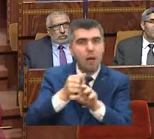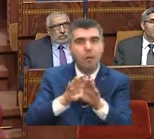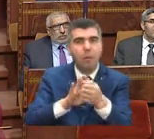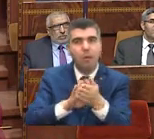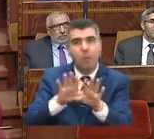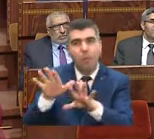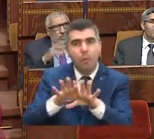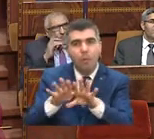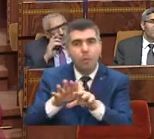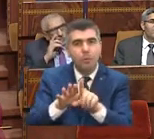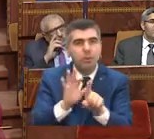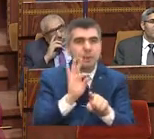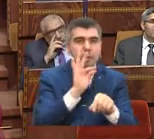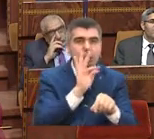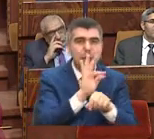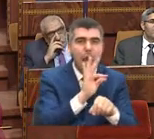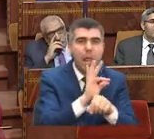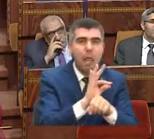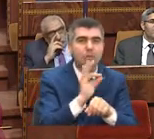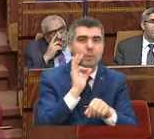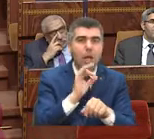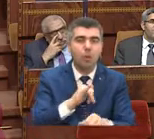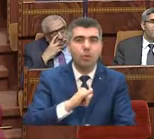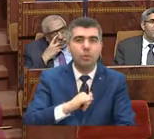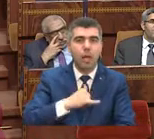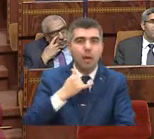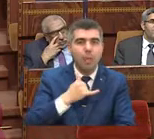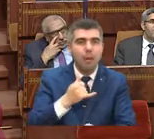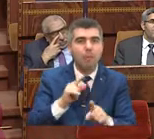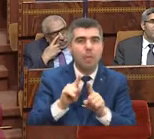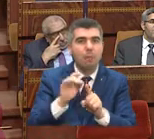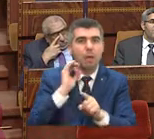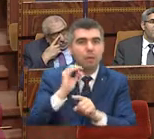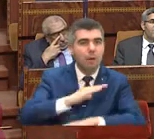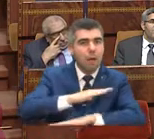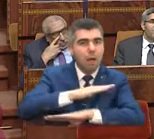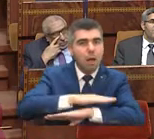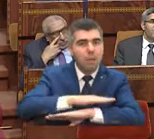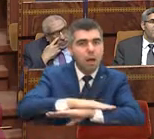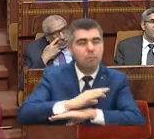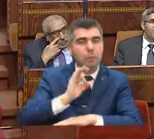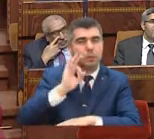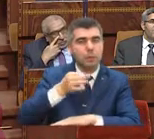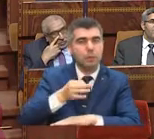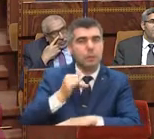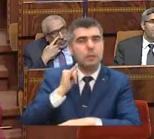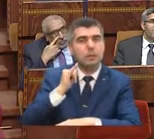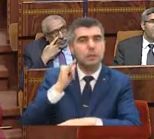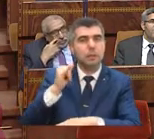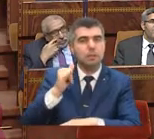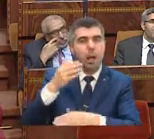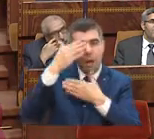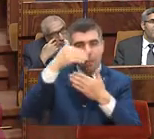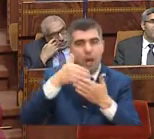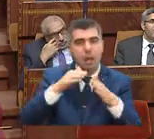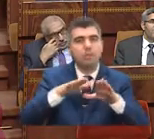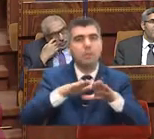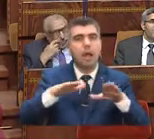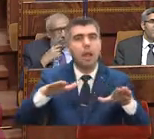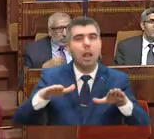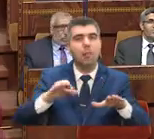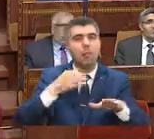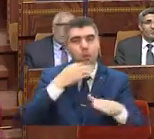في تأطير الشباب على الفكر الجامع الوسطي المعتدل، ليبقى بلدنا آمناً مطمئناً سخاءً رخاءً.